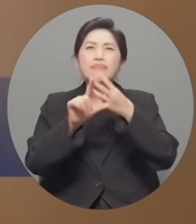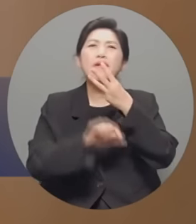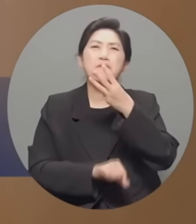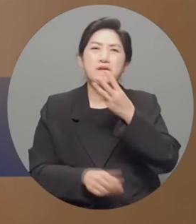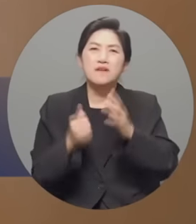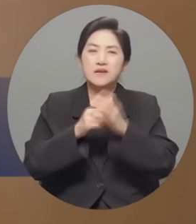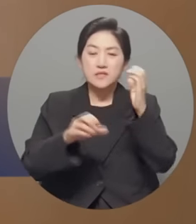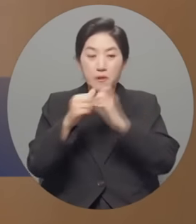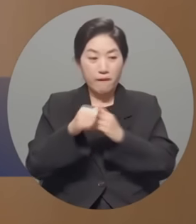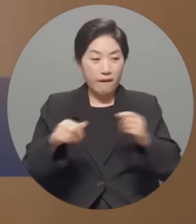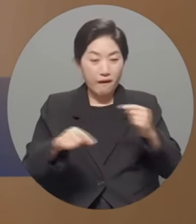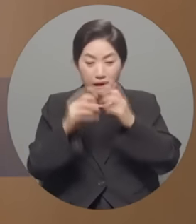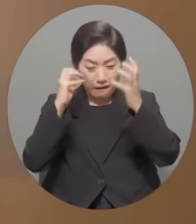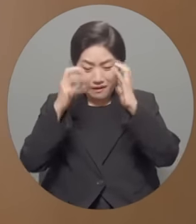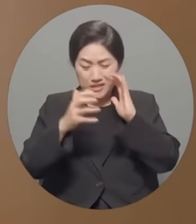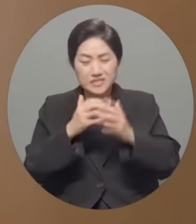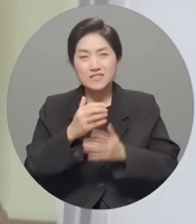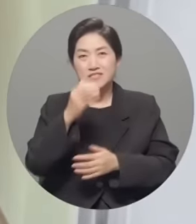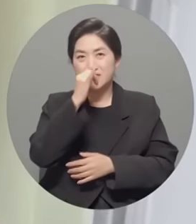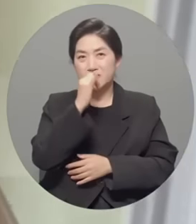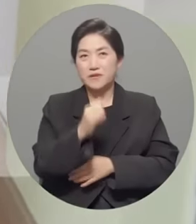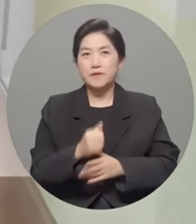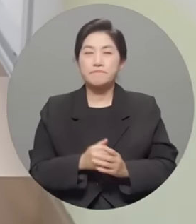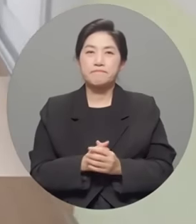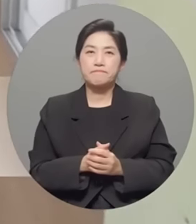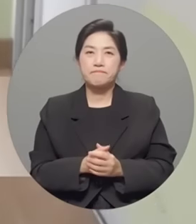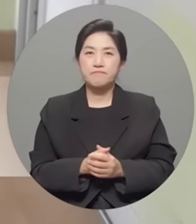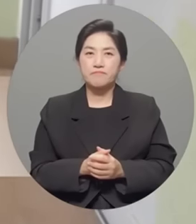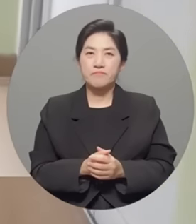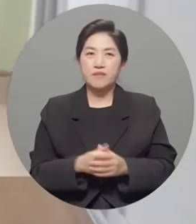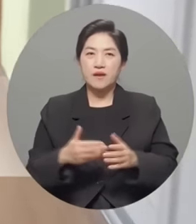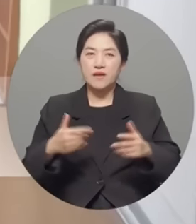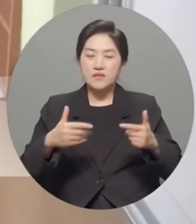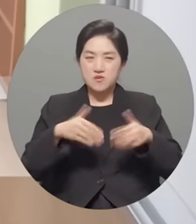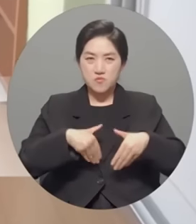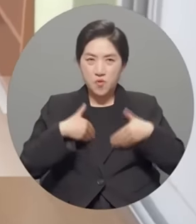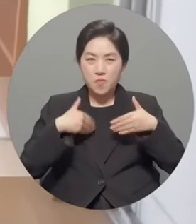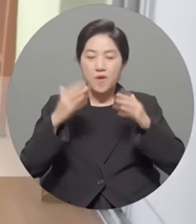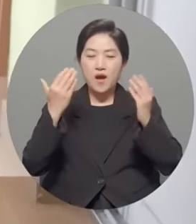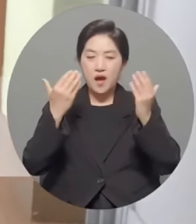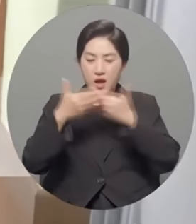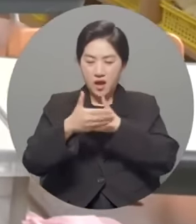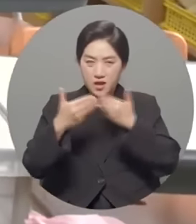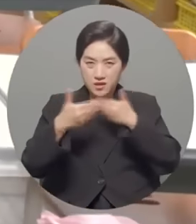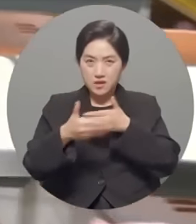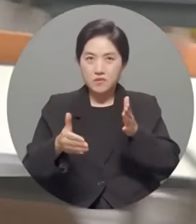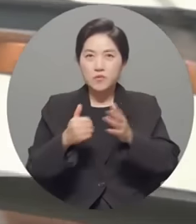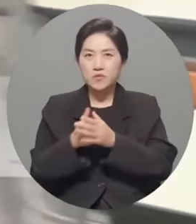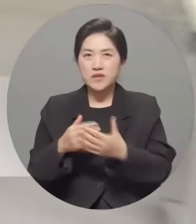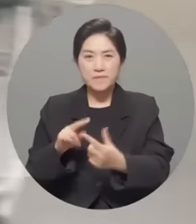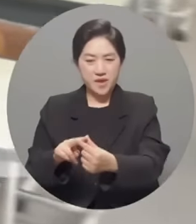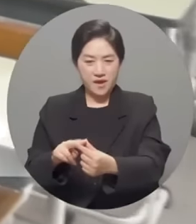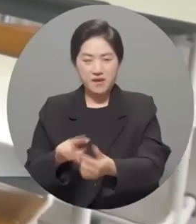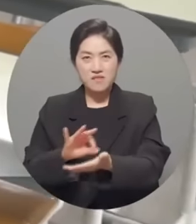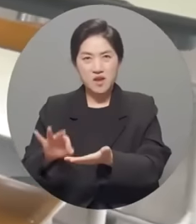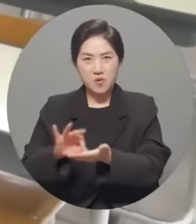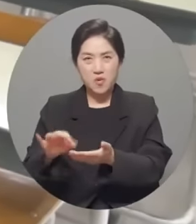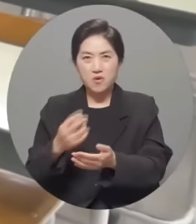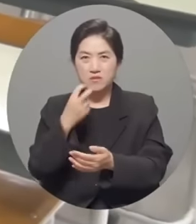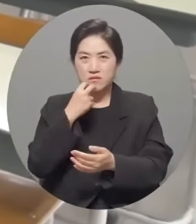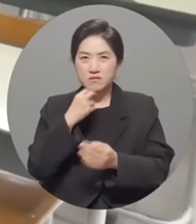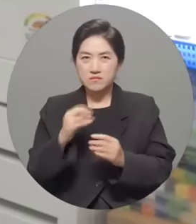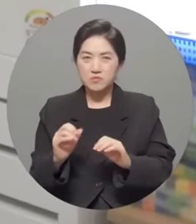더 조금 애먹었던 적이 있어요. 늘봄 학교와 교실을 공유하는 기존 학급에서는 안전에 대한 우려도 나오고